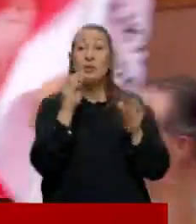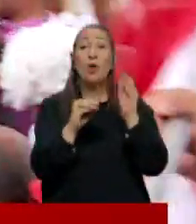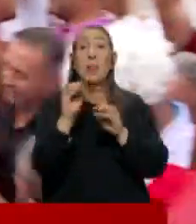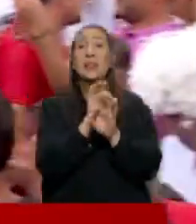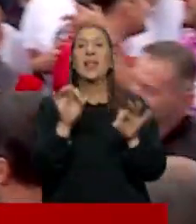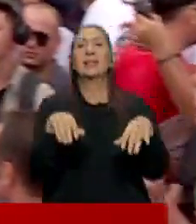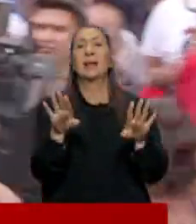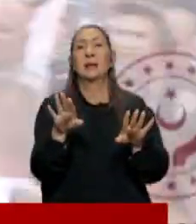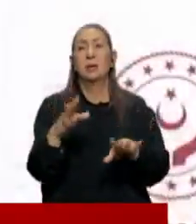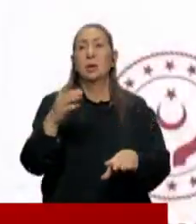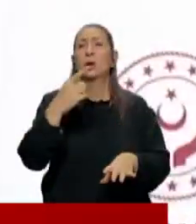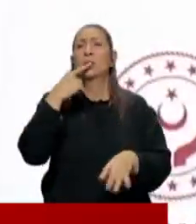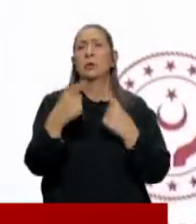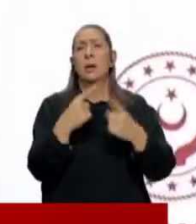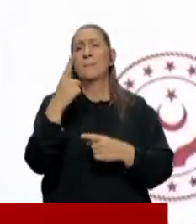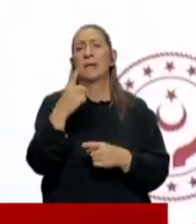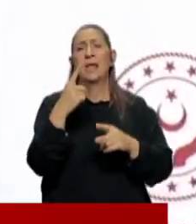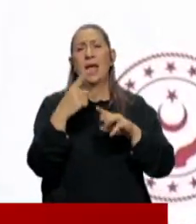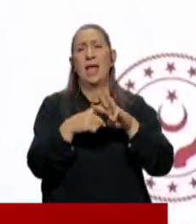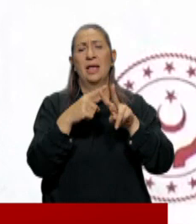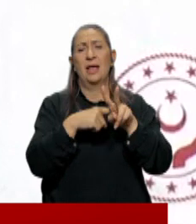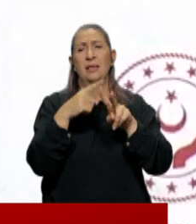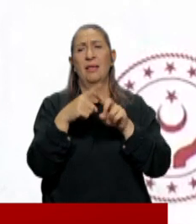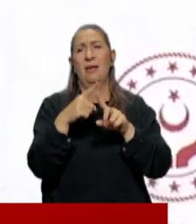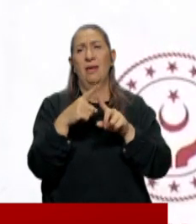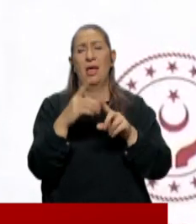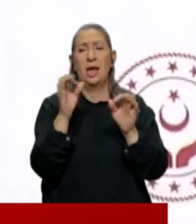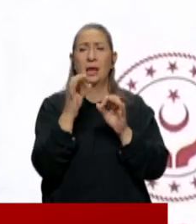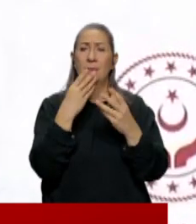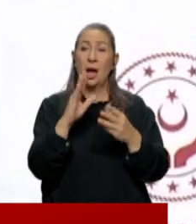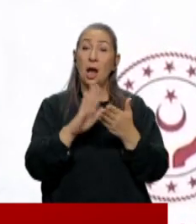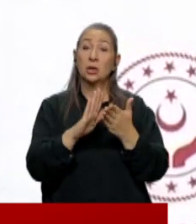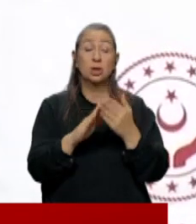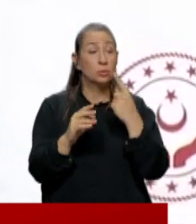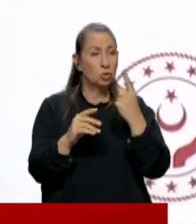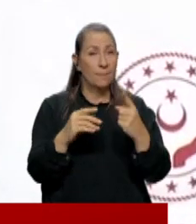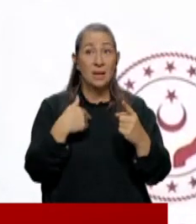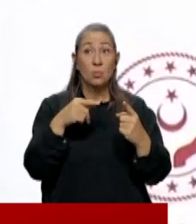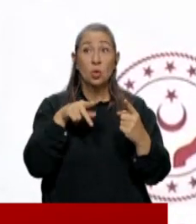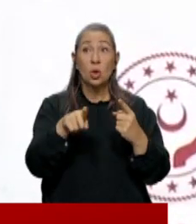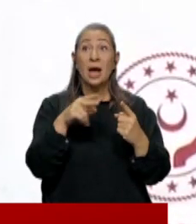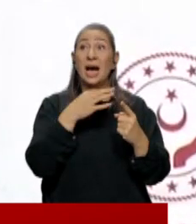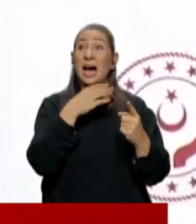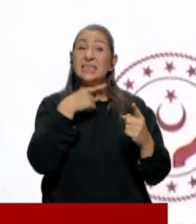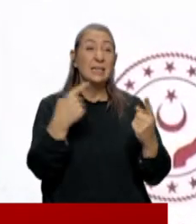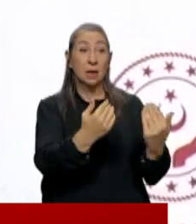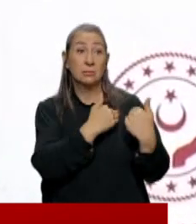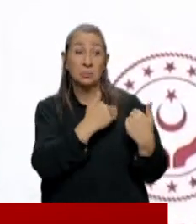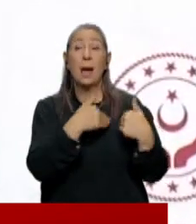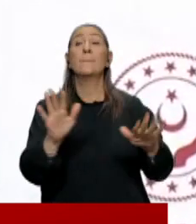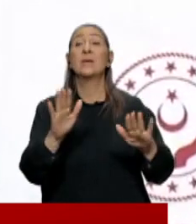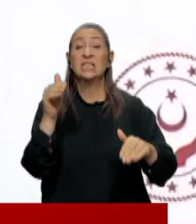formülü netleşmedi tutturmuş bir eypi erken emeklilik arkadaşlarıma söylüyor beni bu yola asla teşvik etmeyin